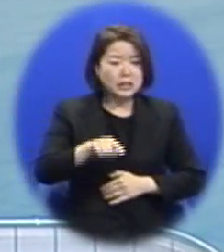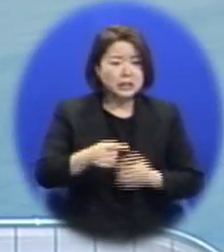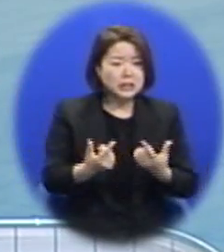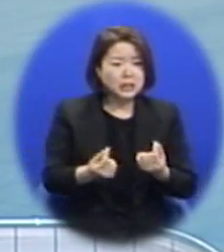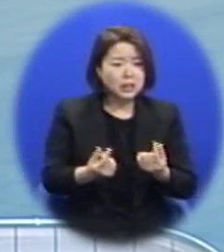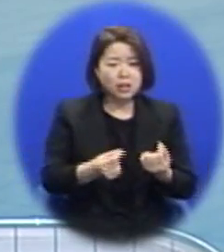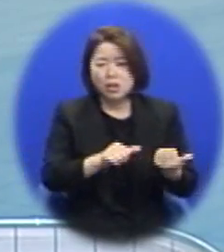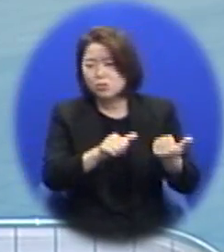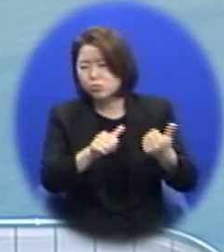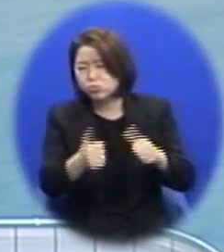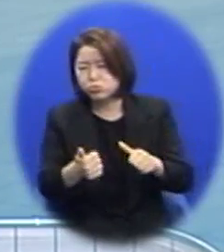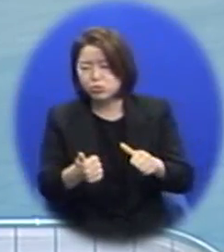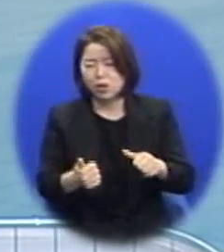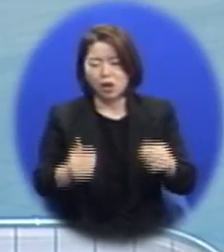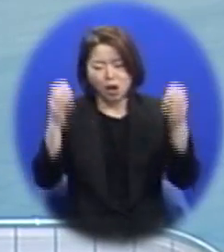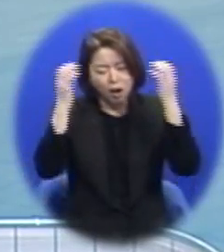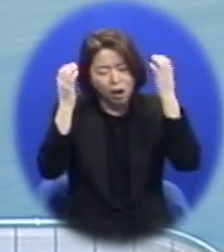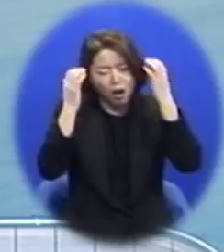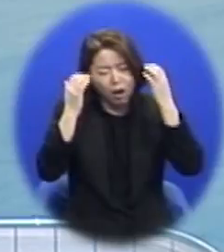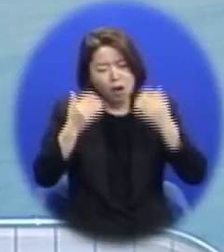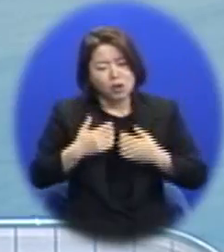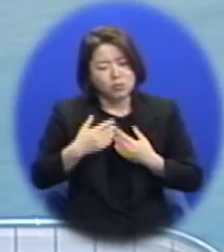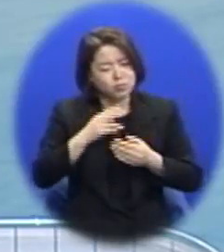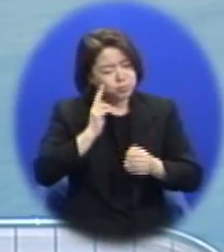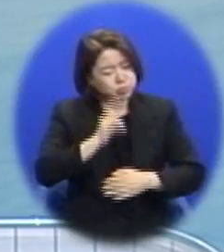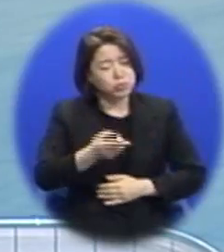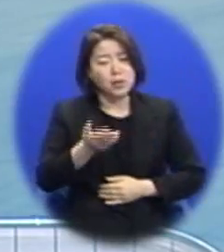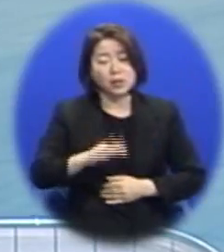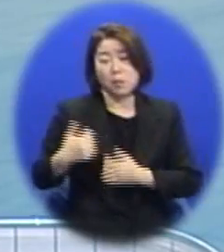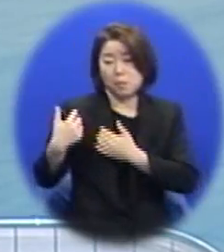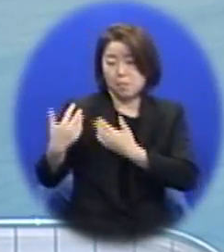죽어가도록 이렇게 고통을 당하도록 내버려 두시나?